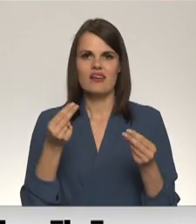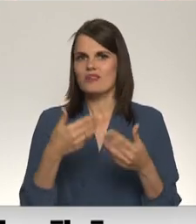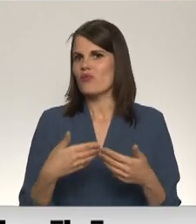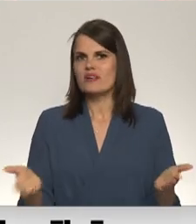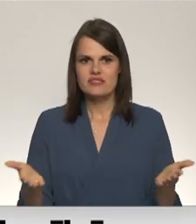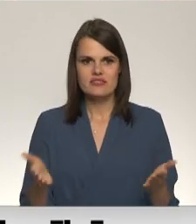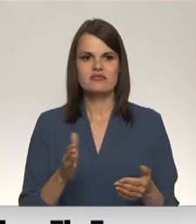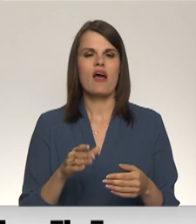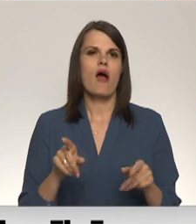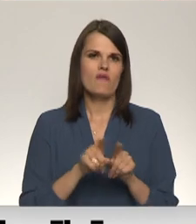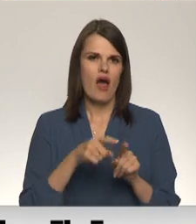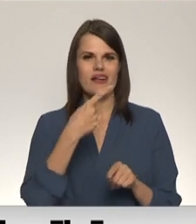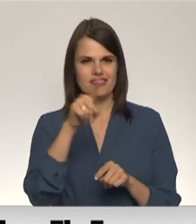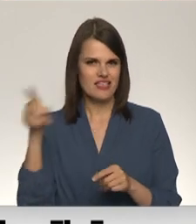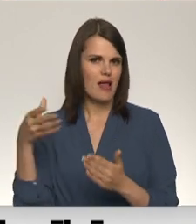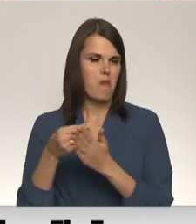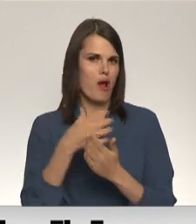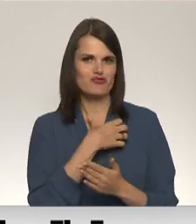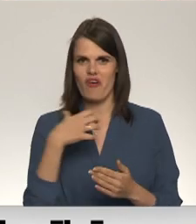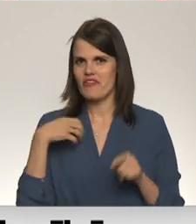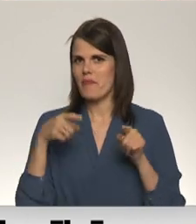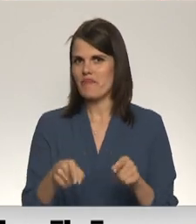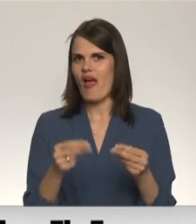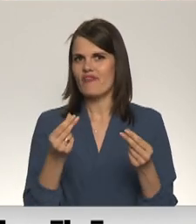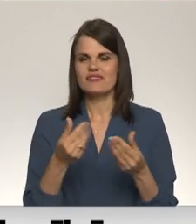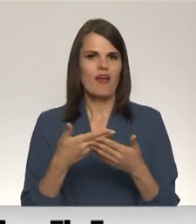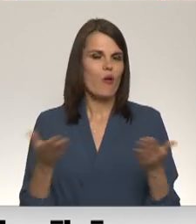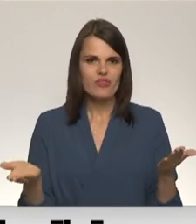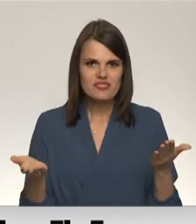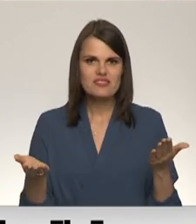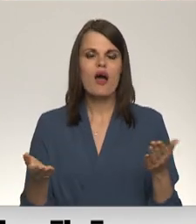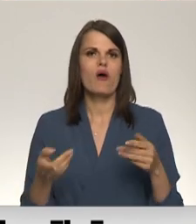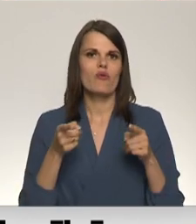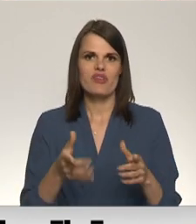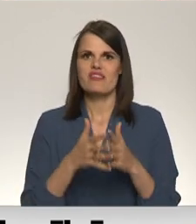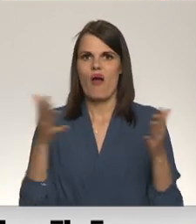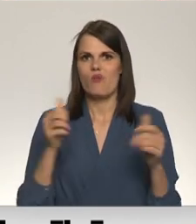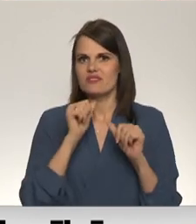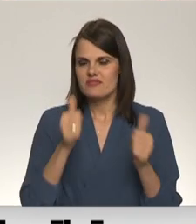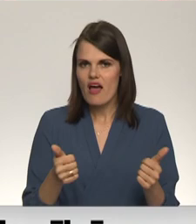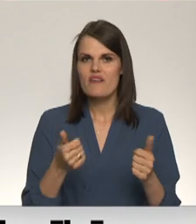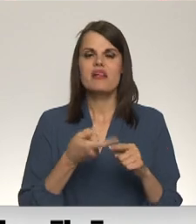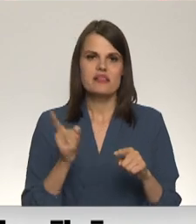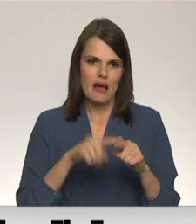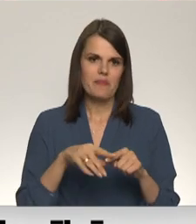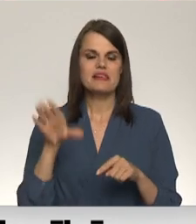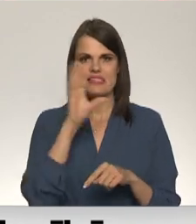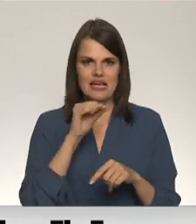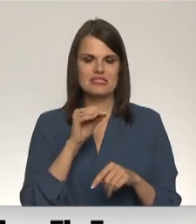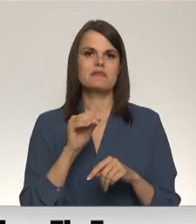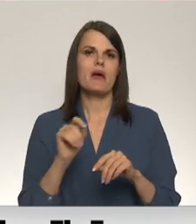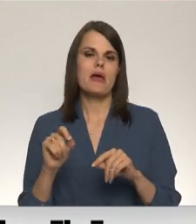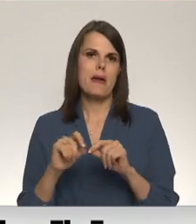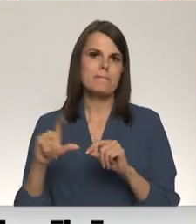tikai līvāniem, bet nu, kaut kas jau ir, bet īstenībā tādas tik daudz varētu nebūt, tāpēc būs iespēja arī palielināt